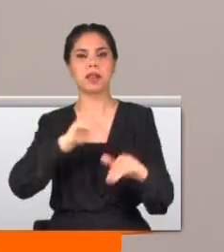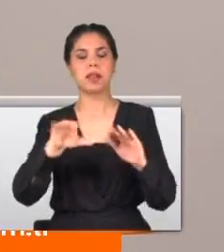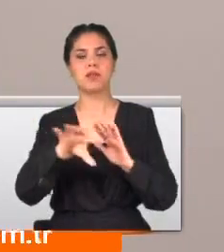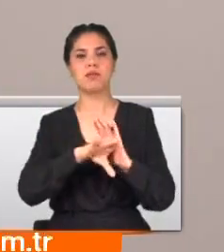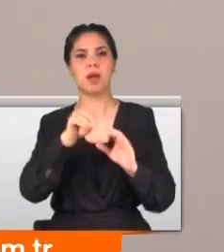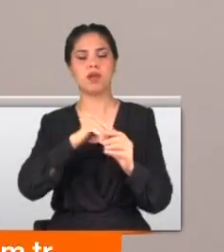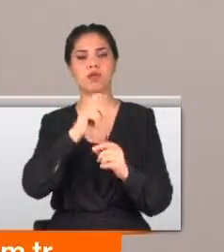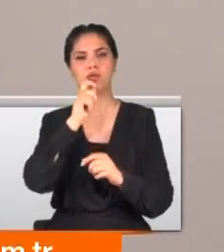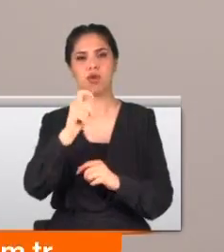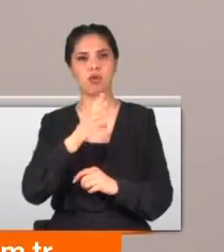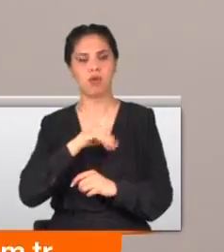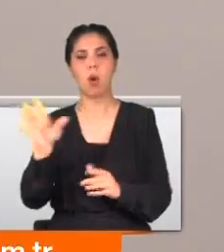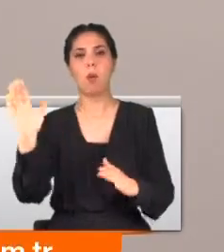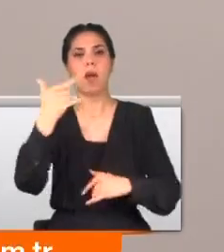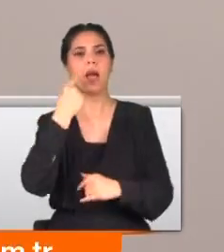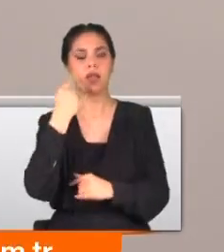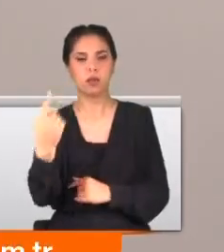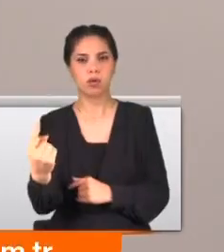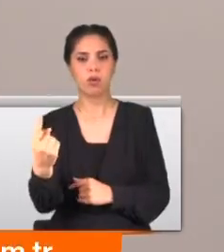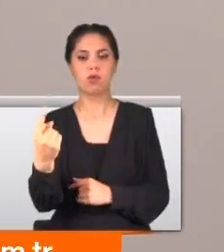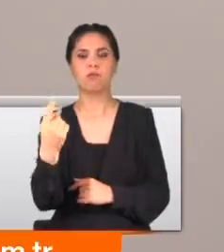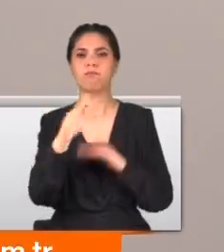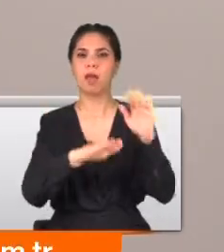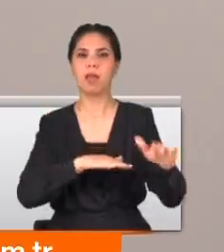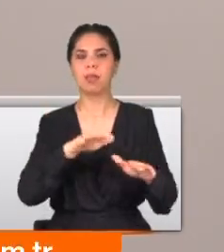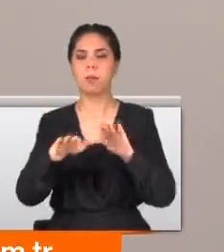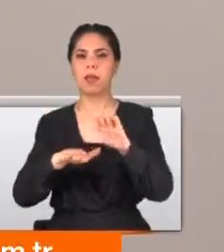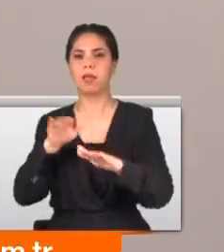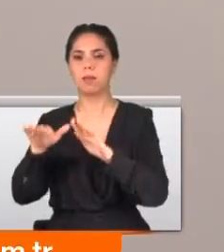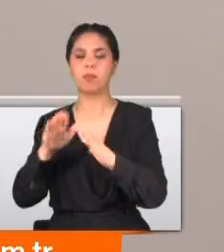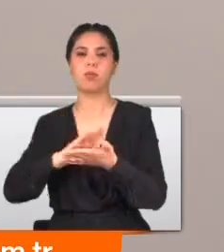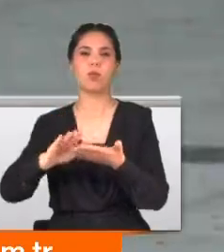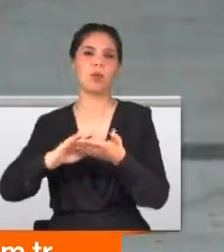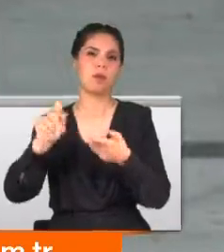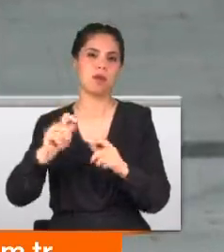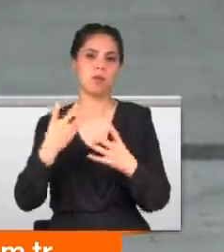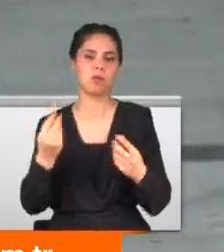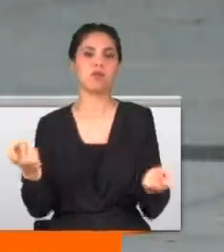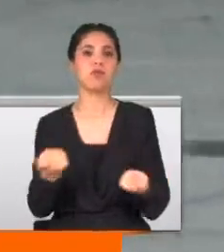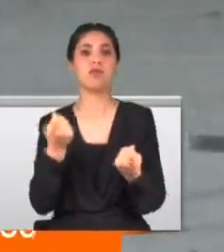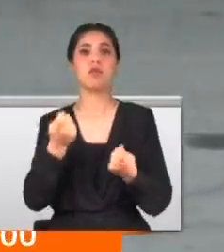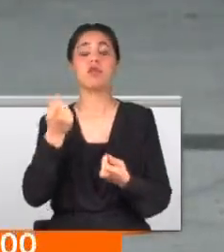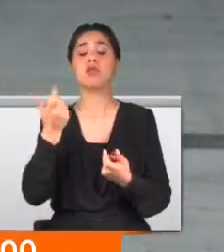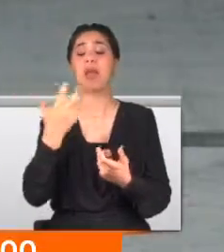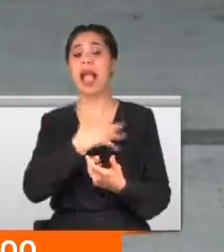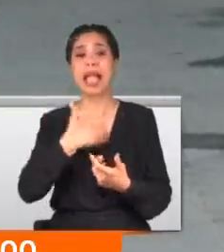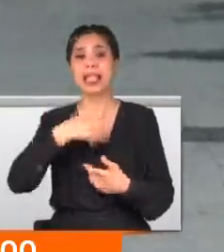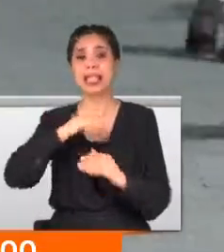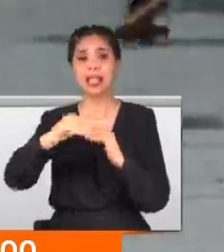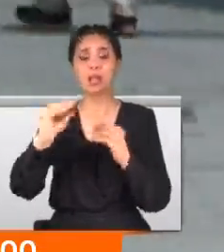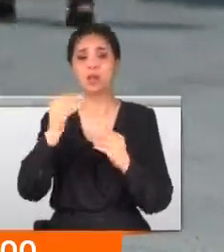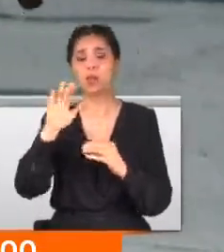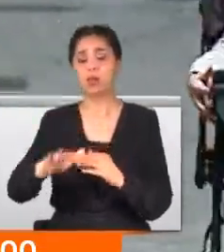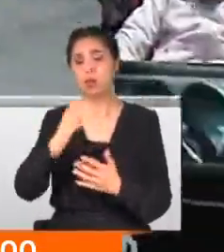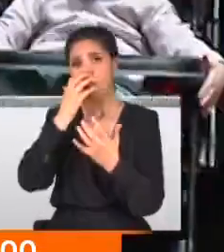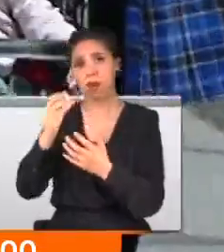beyannamesinde vardı. O paket çerçevesinde birkaç adımlı bir düzenleme yapılacak. Çalışan anneler çocuklarına vakit ayırabilmek